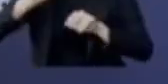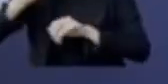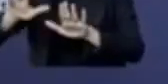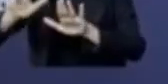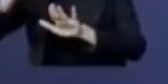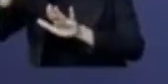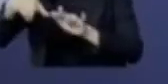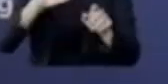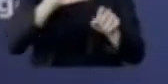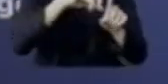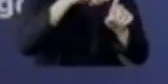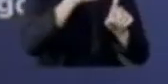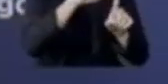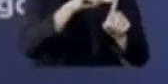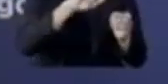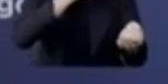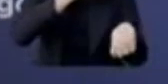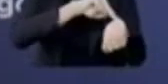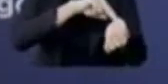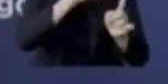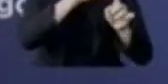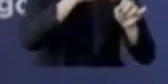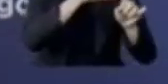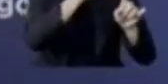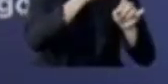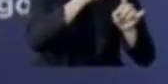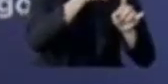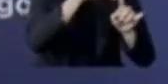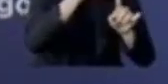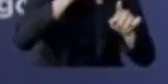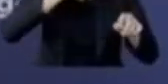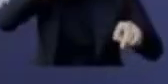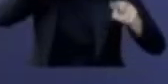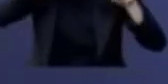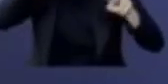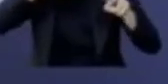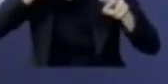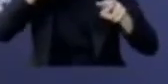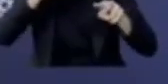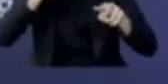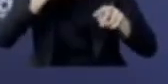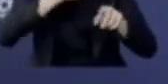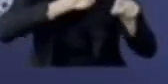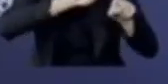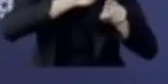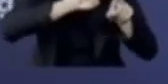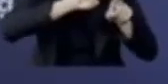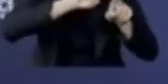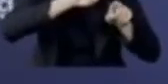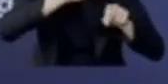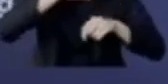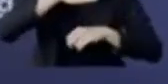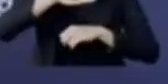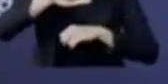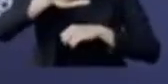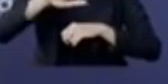orang ODP dan kemudian juga masih melakukan pengawasan ketat terhadap 13.574